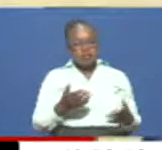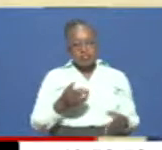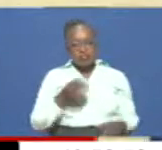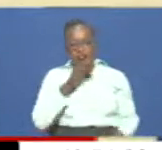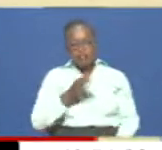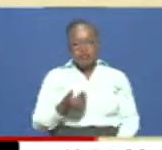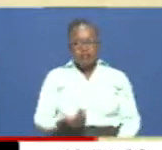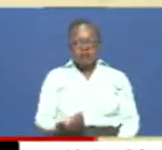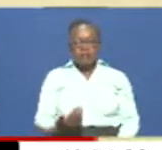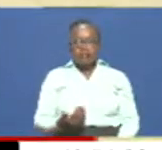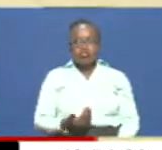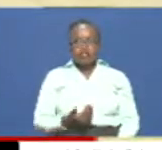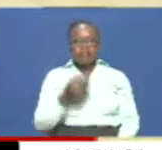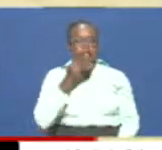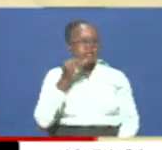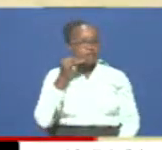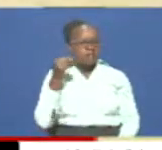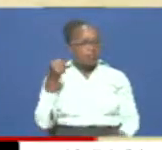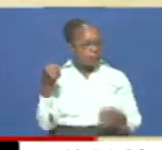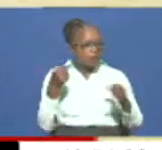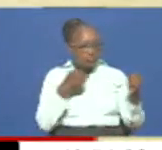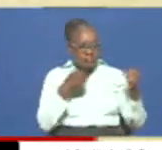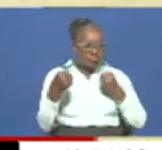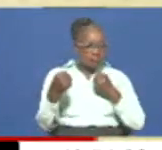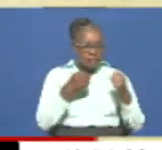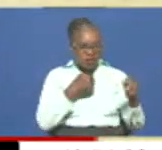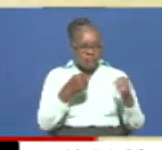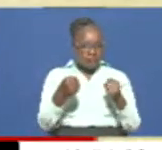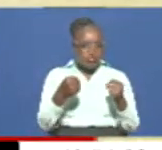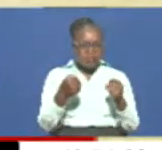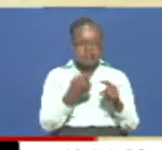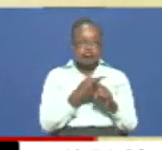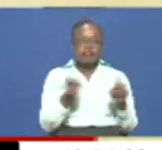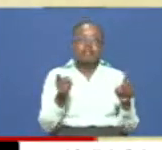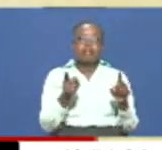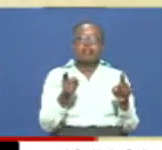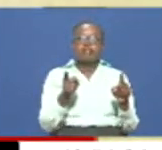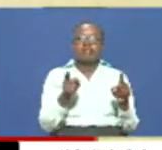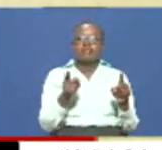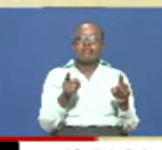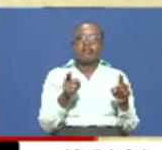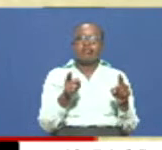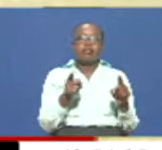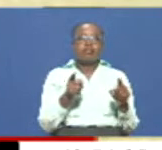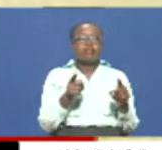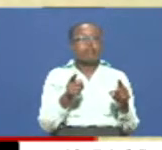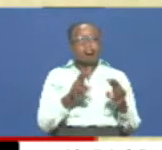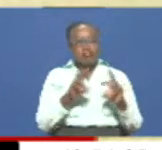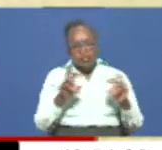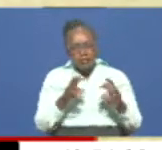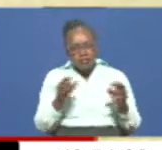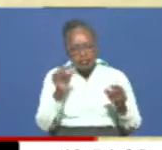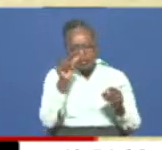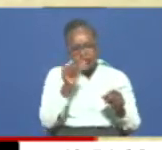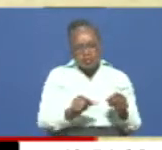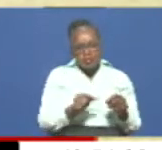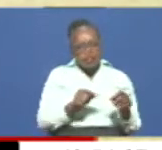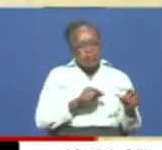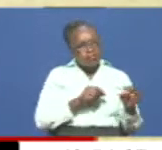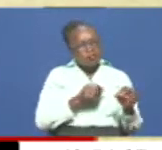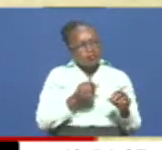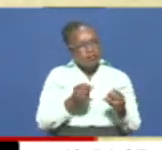lot of domestic violence in our homes, but huwezi ukapata mtu ambaye unamweleza vyema akuelewe. So unapata